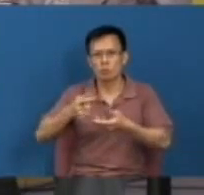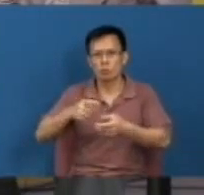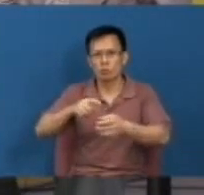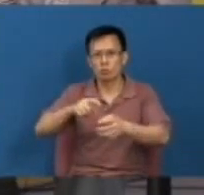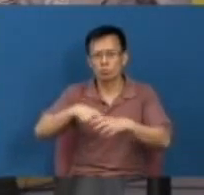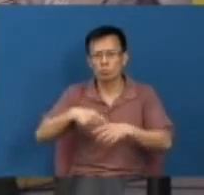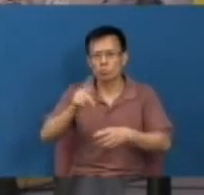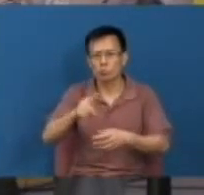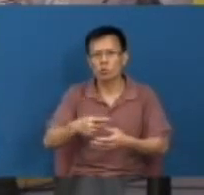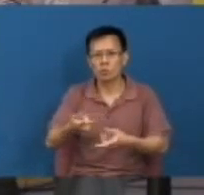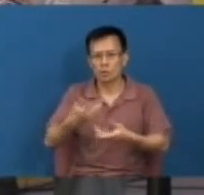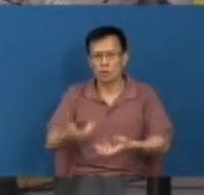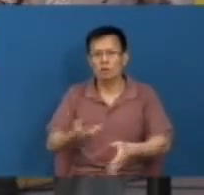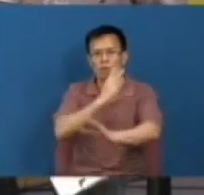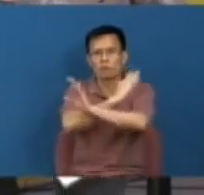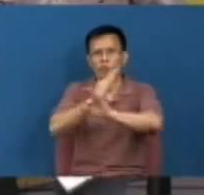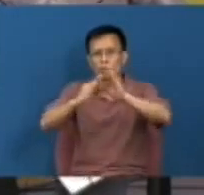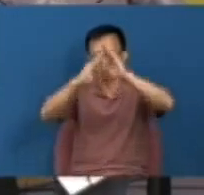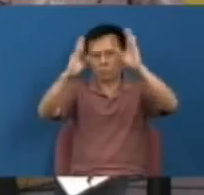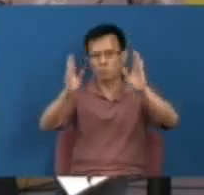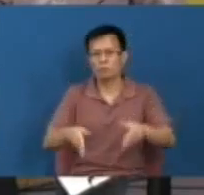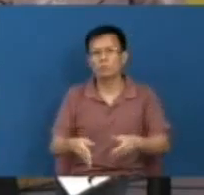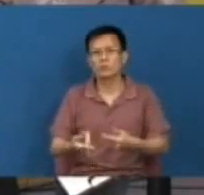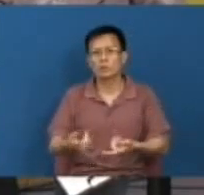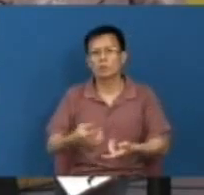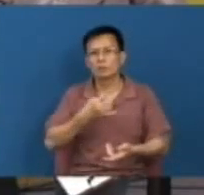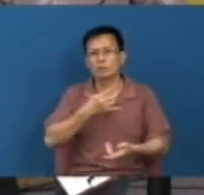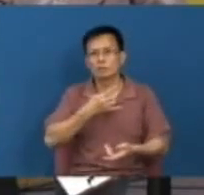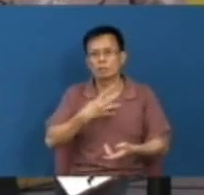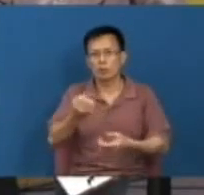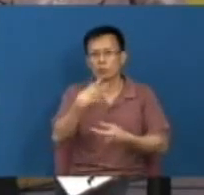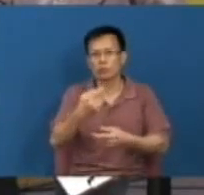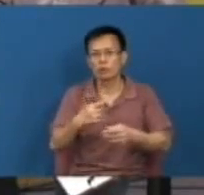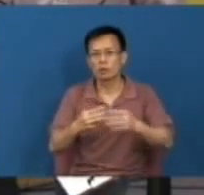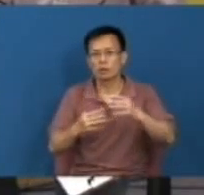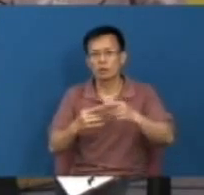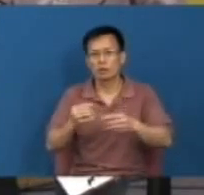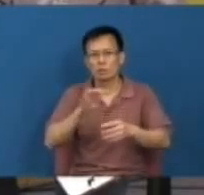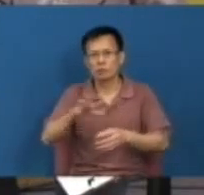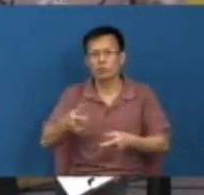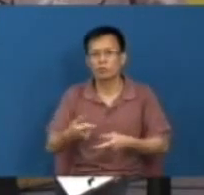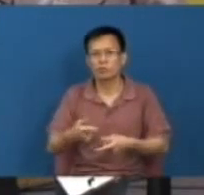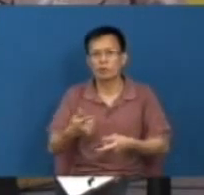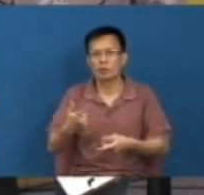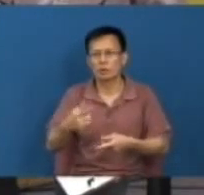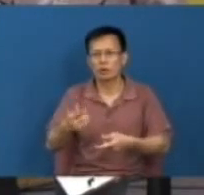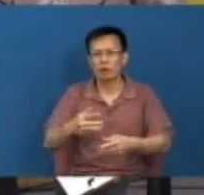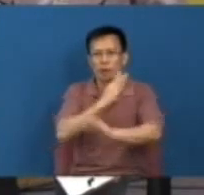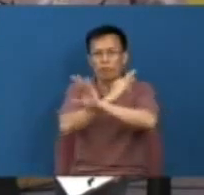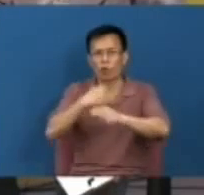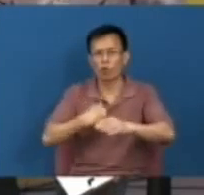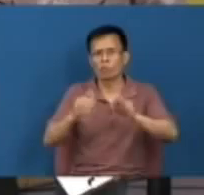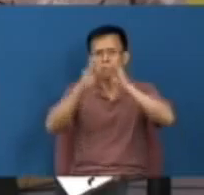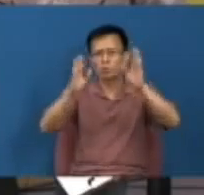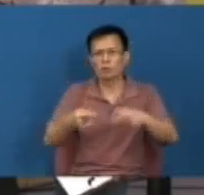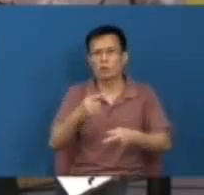即係已經係封我哋嘅鋪，跟住仲係即係喺未通知我哋情況下咧，就去封鎖我哋嘅鋪，甚至係我哋當日佢嚟封我鋪嘅時候，我問佢你有